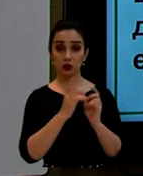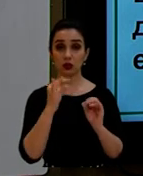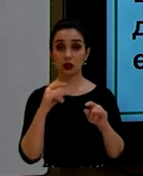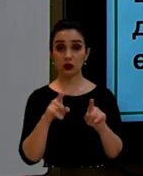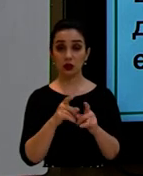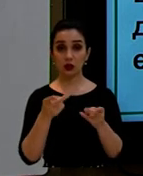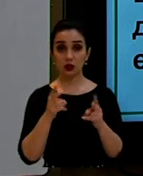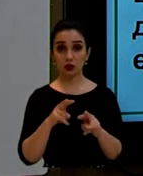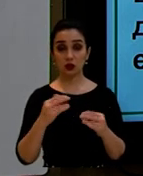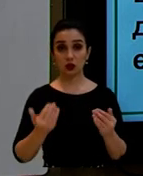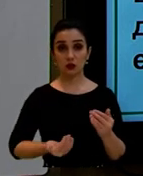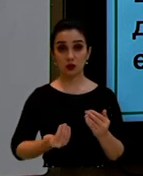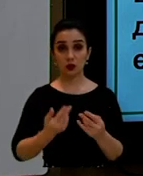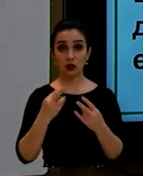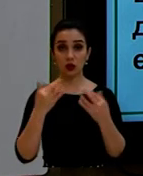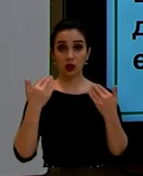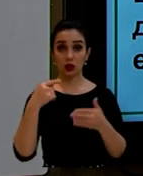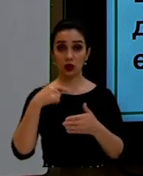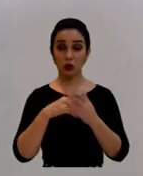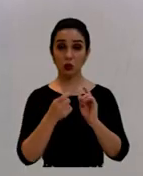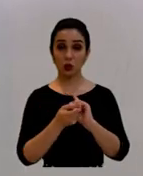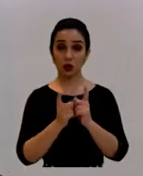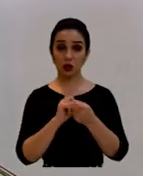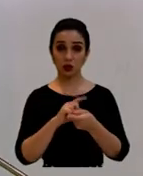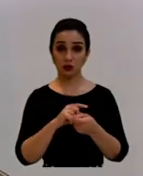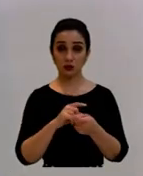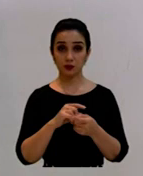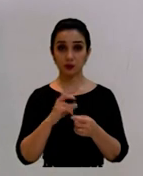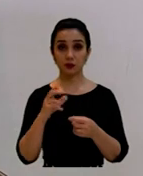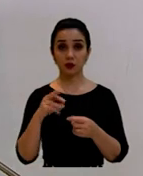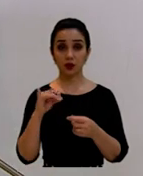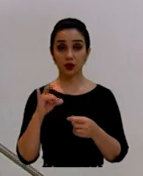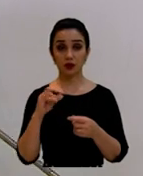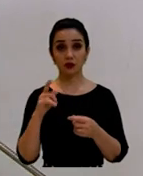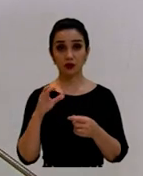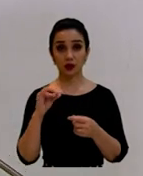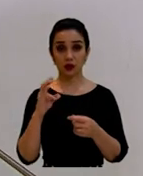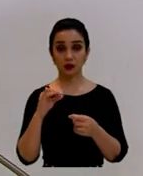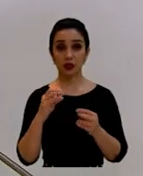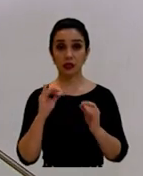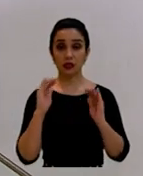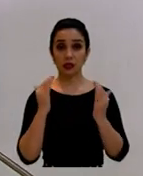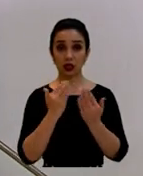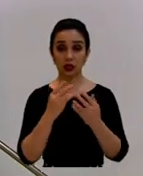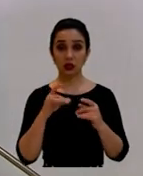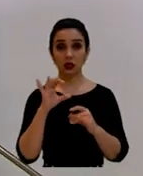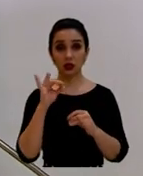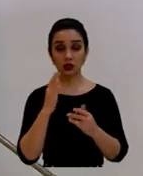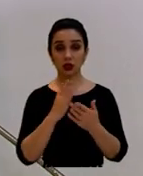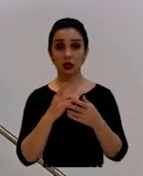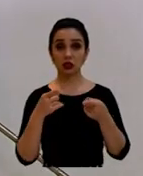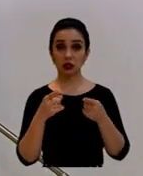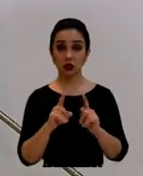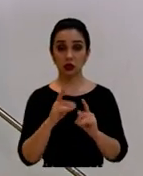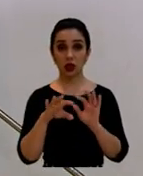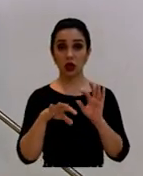остальных живых организмов. Это мутации, дрейф генов, изоляция и